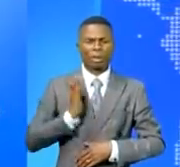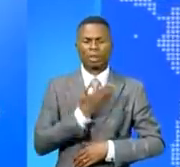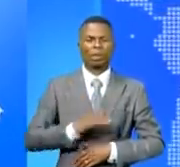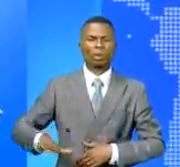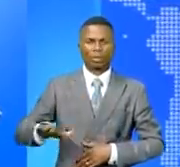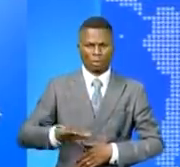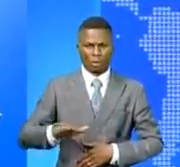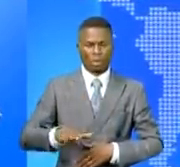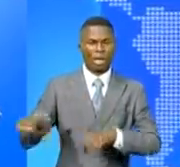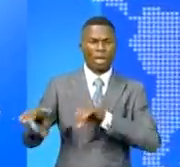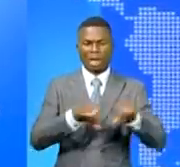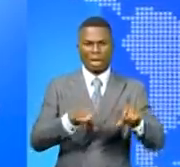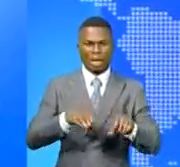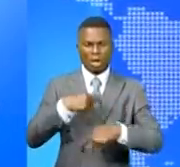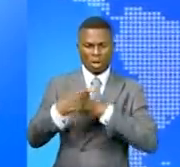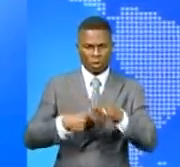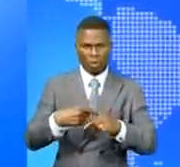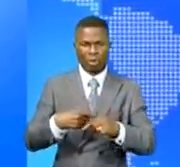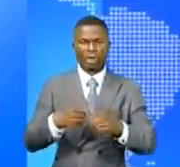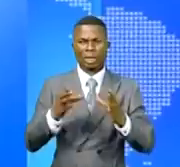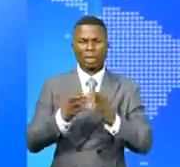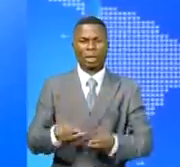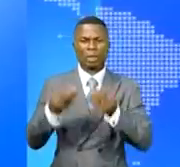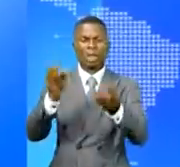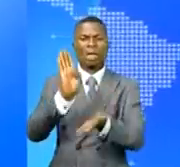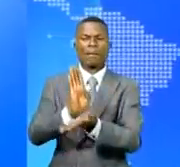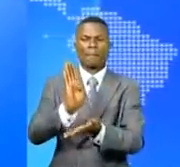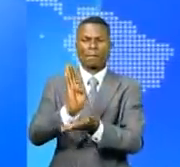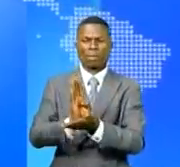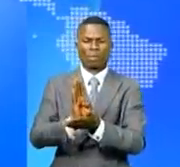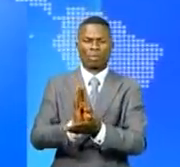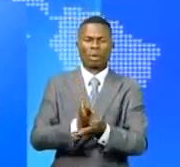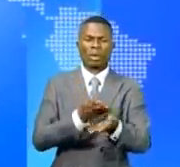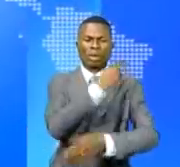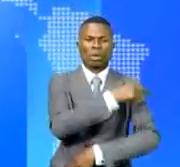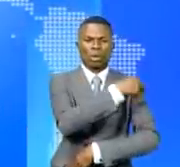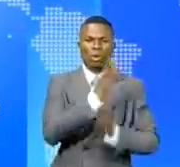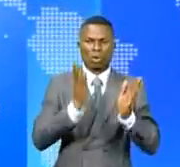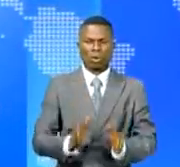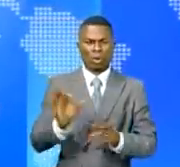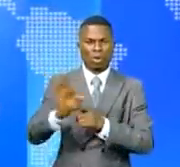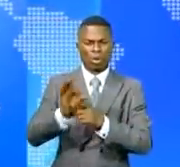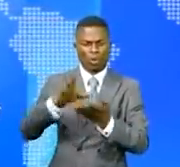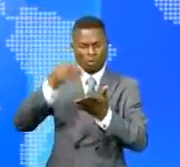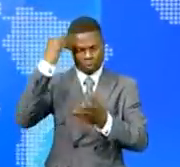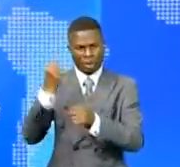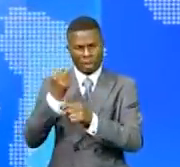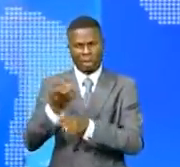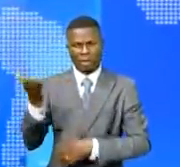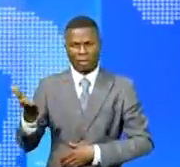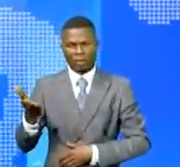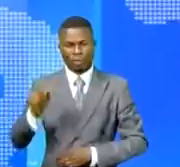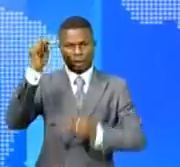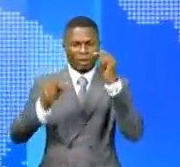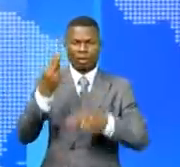national. La cérémonie était sanctionnée par la remise de brevets aux secouristes formés sur les secouristes opérationnels niveau